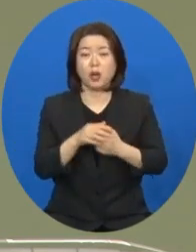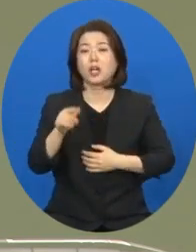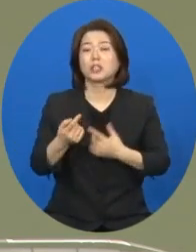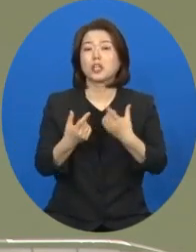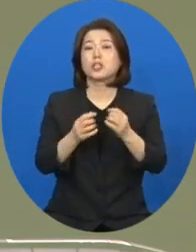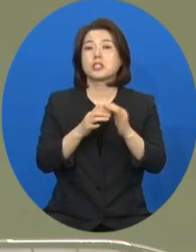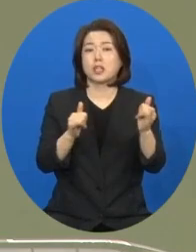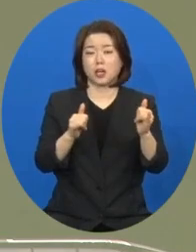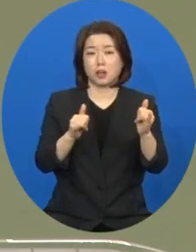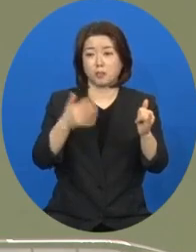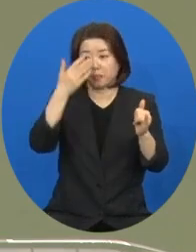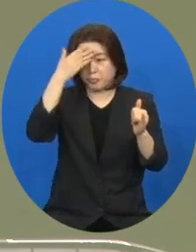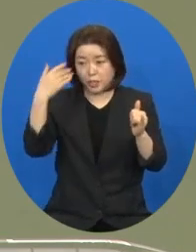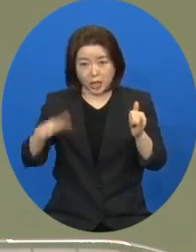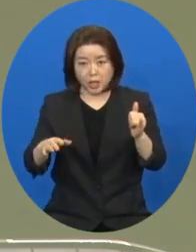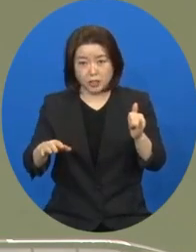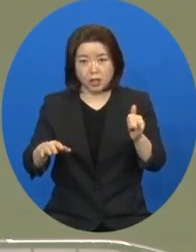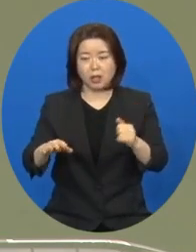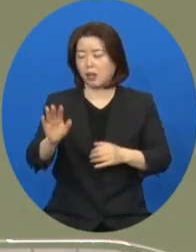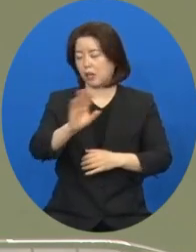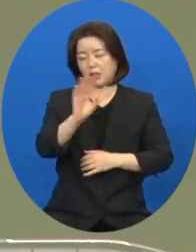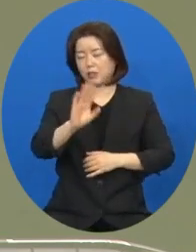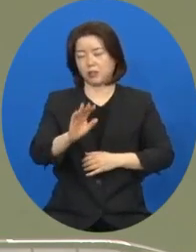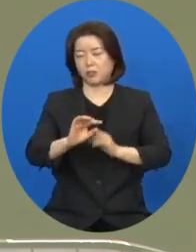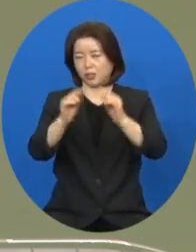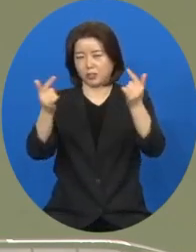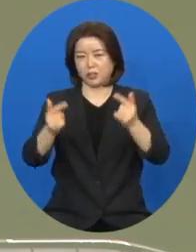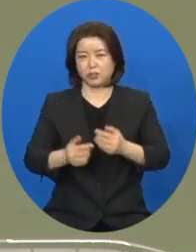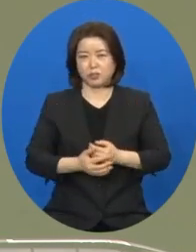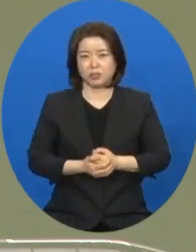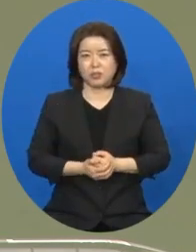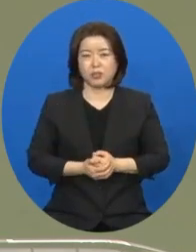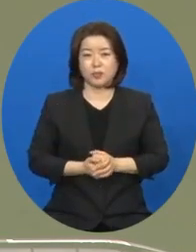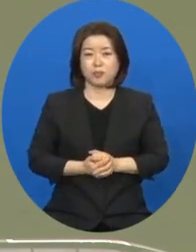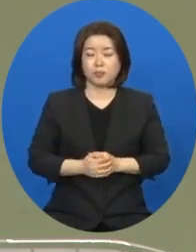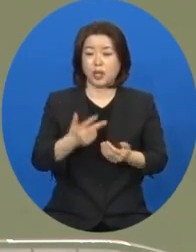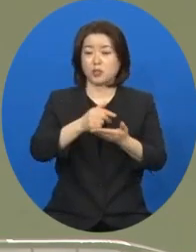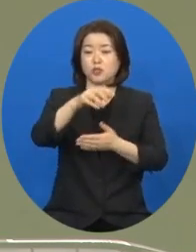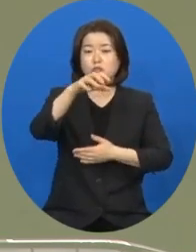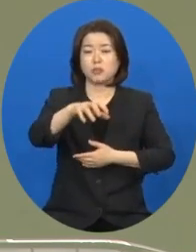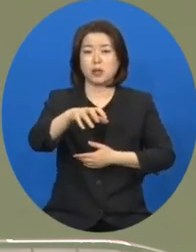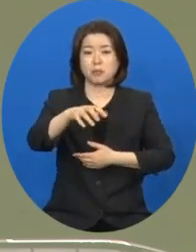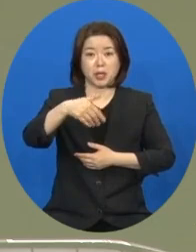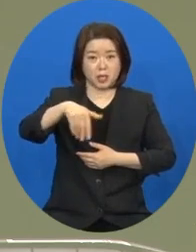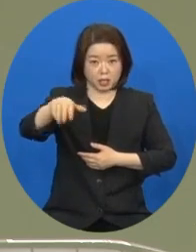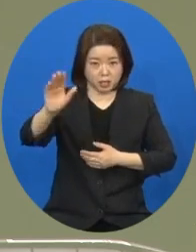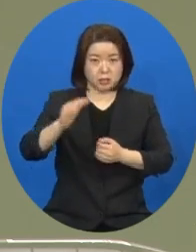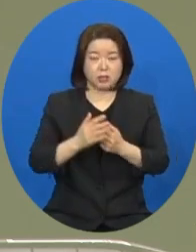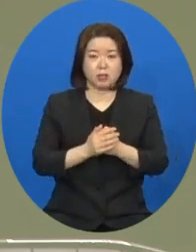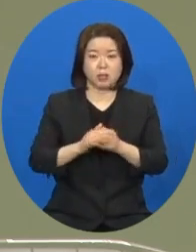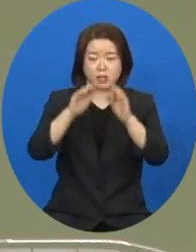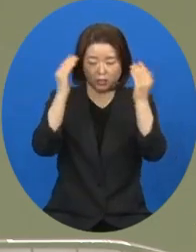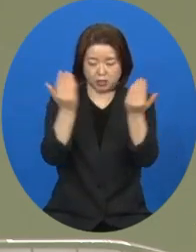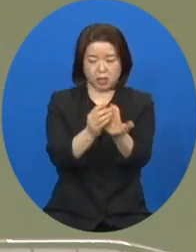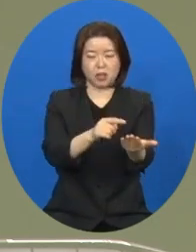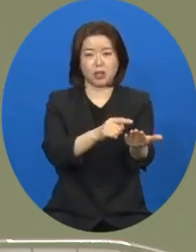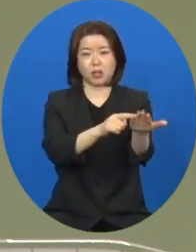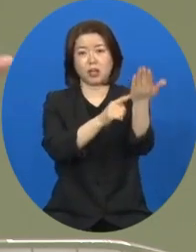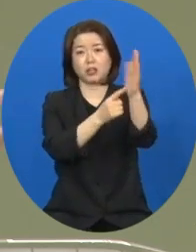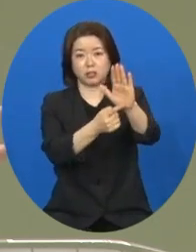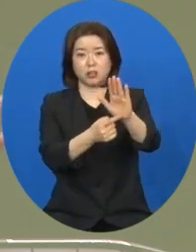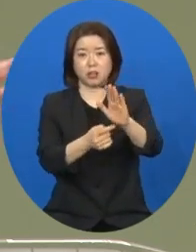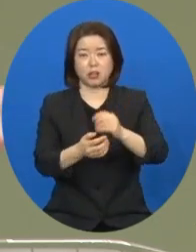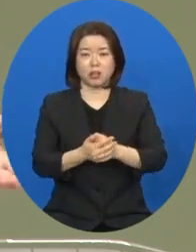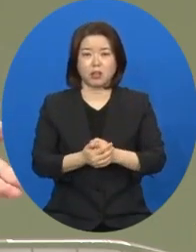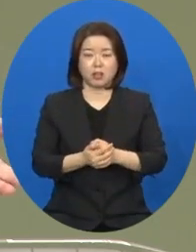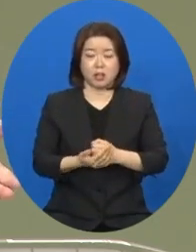사람들 보면 다행이다. 천만의 말씀입니다. 주님 앞에 가서 그거 다 드러났을 때, 차라리